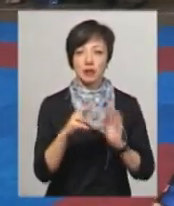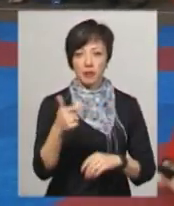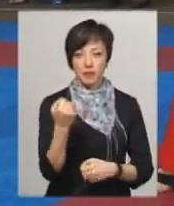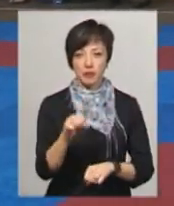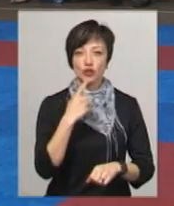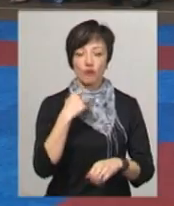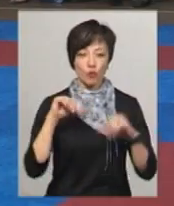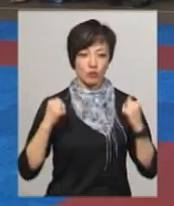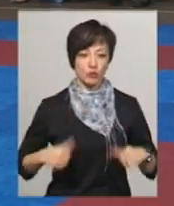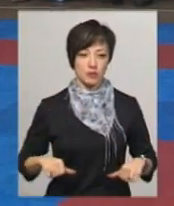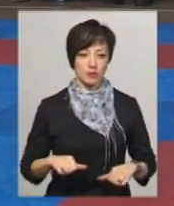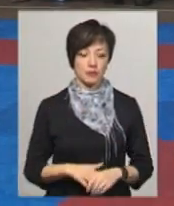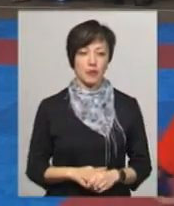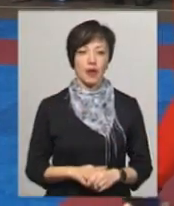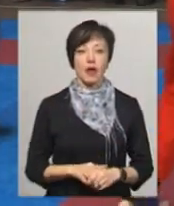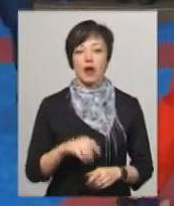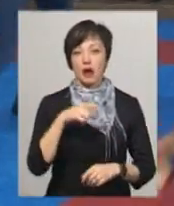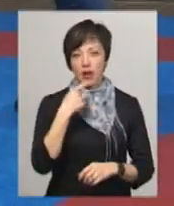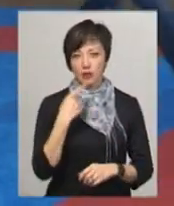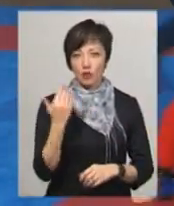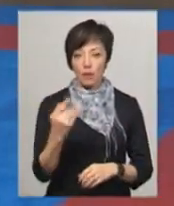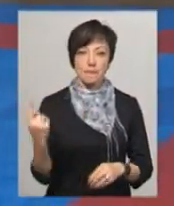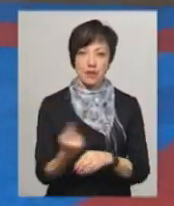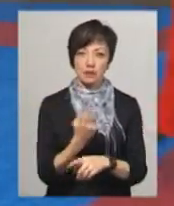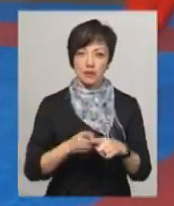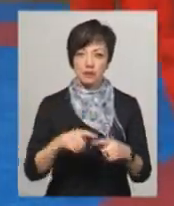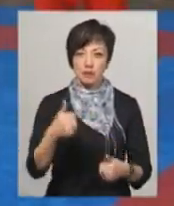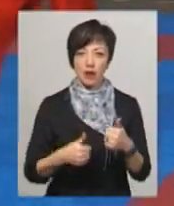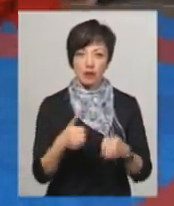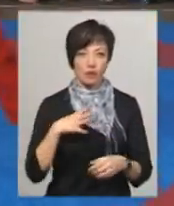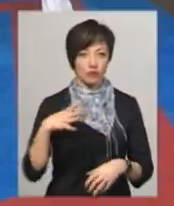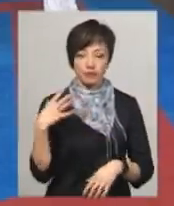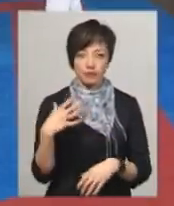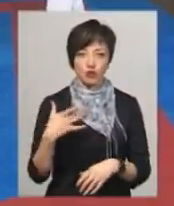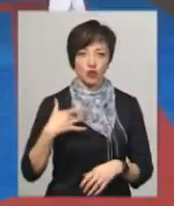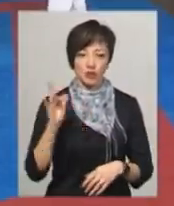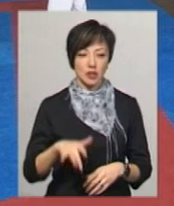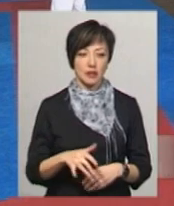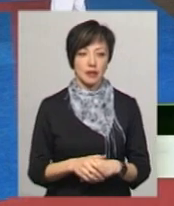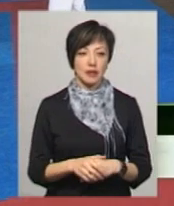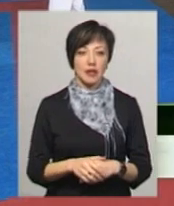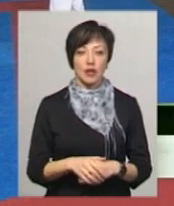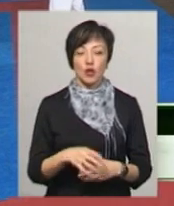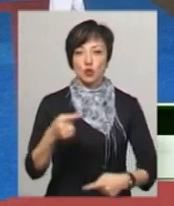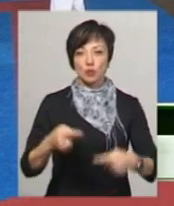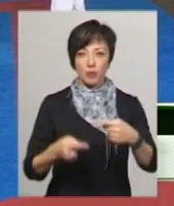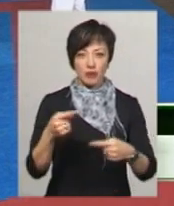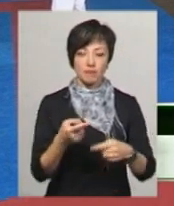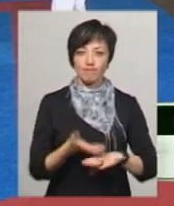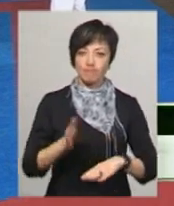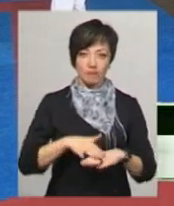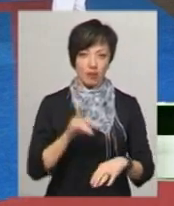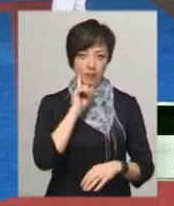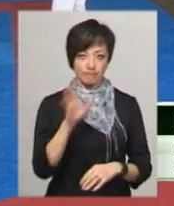в червоному кімоно Василь Кордяк, який каже, його перший у цих змаганнях бій був жорстким. Суперник оказався тяжелим, невдобним.